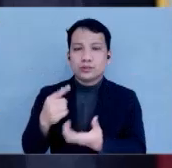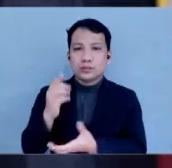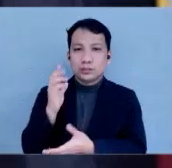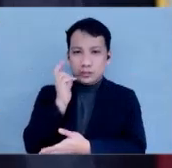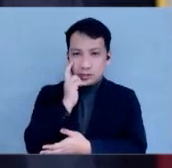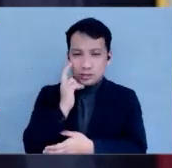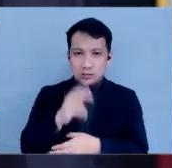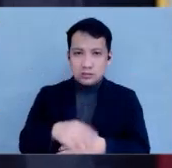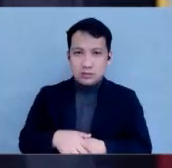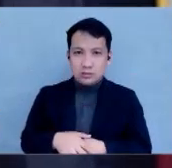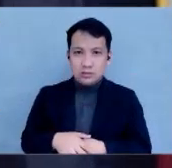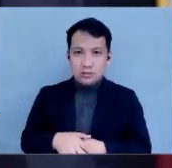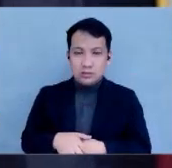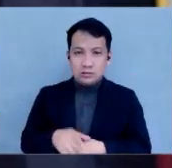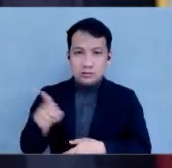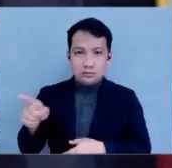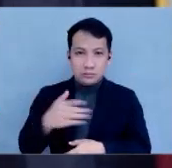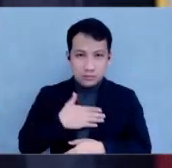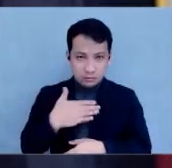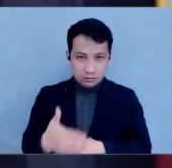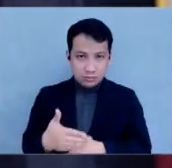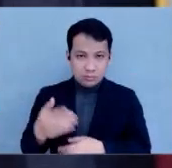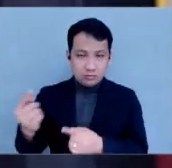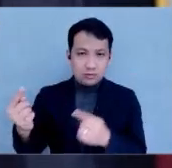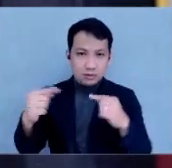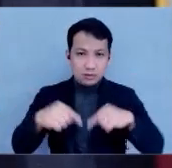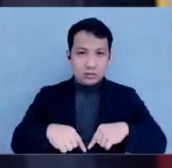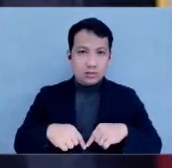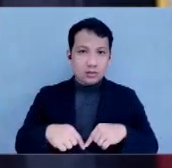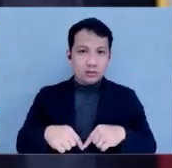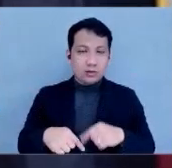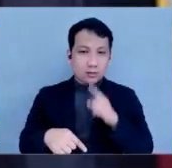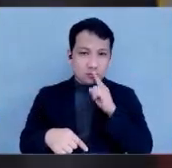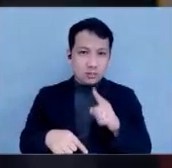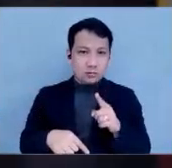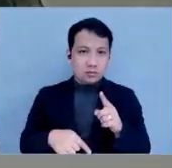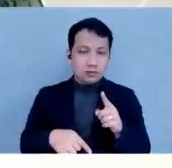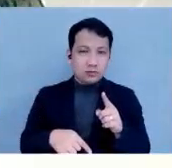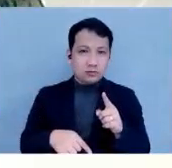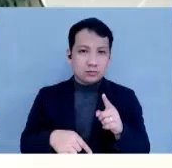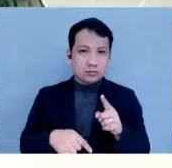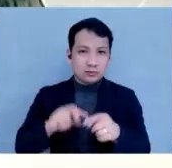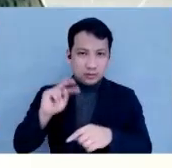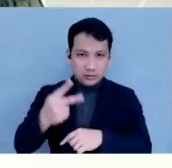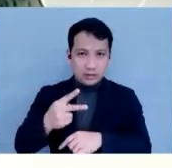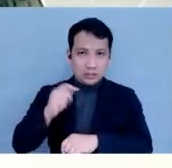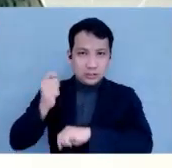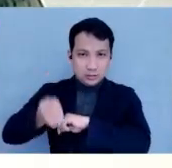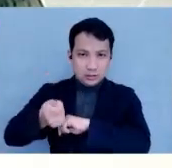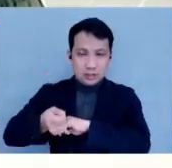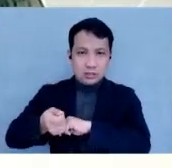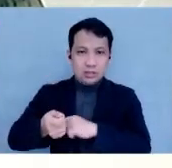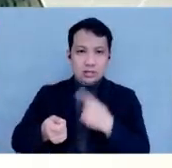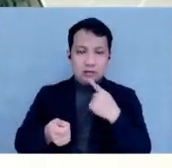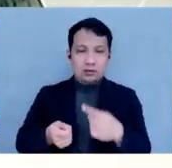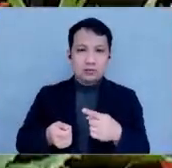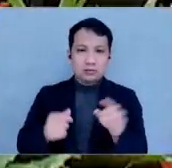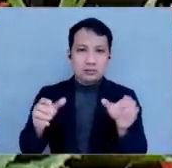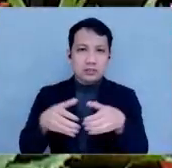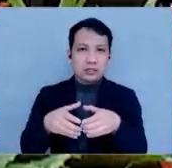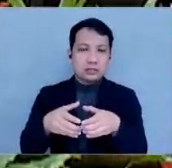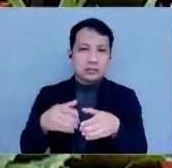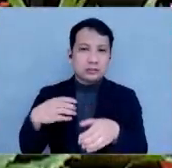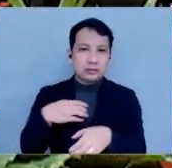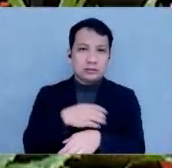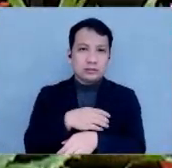course kung willing siyang pumunta, then maybe we can set it sa second hearing. Sa pagdinig ng Quad Committee sa Kamara, may